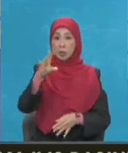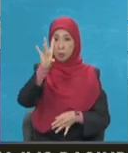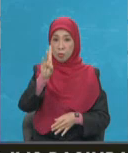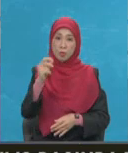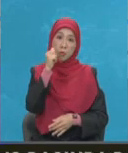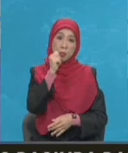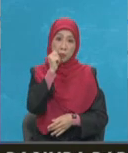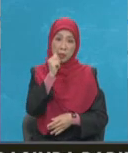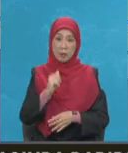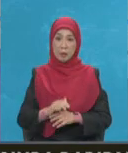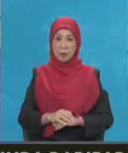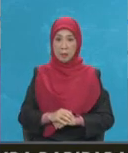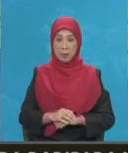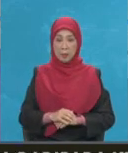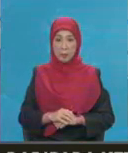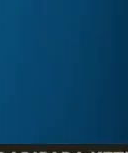perempuan.